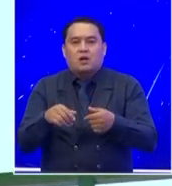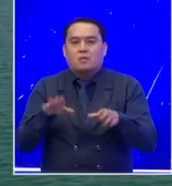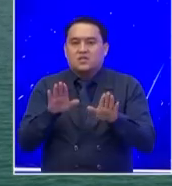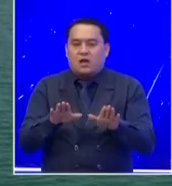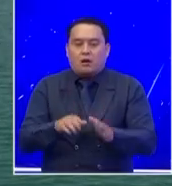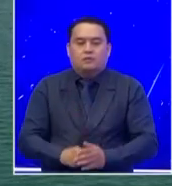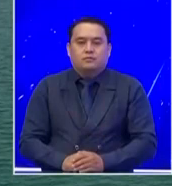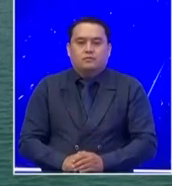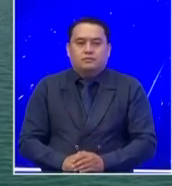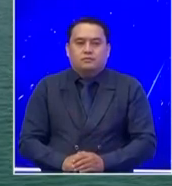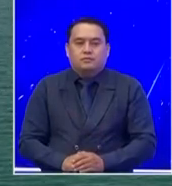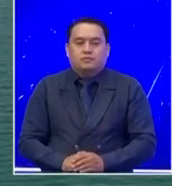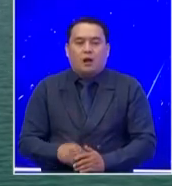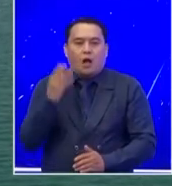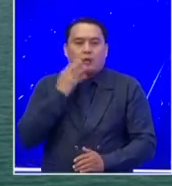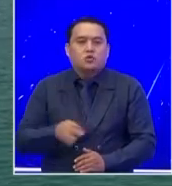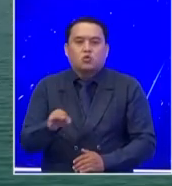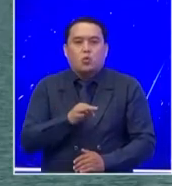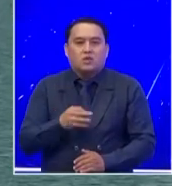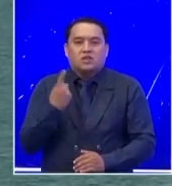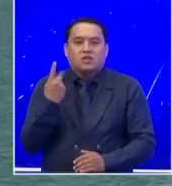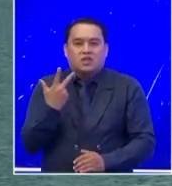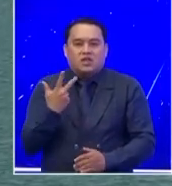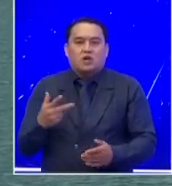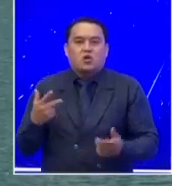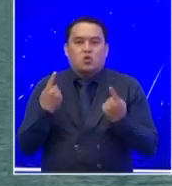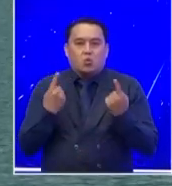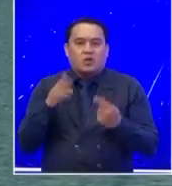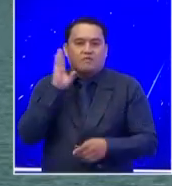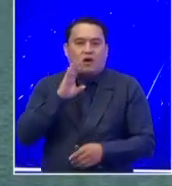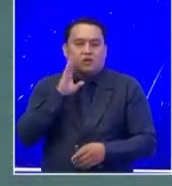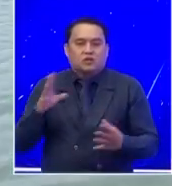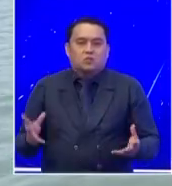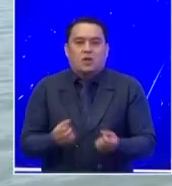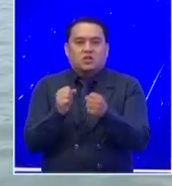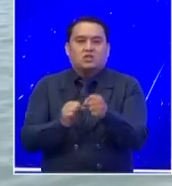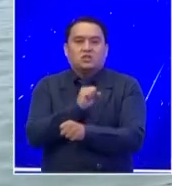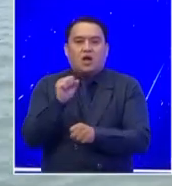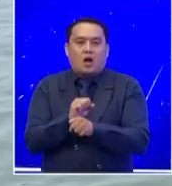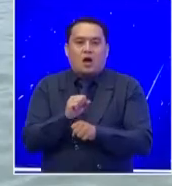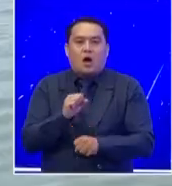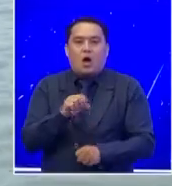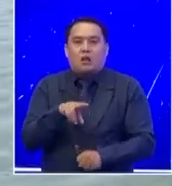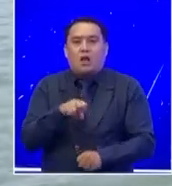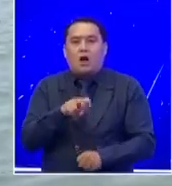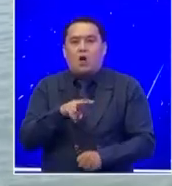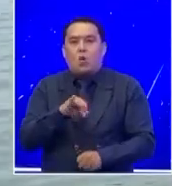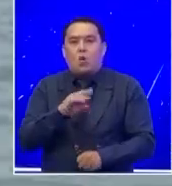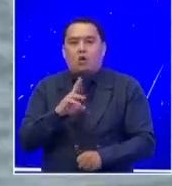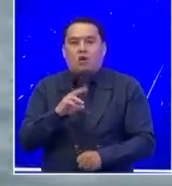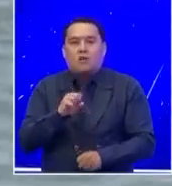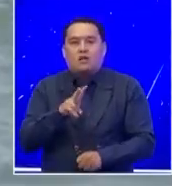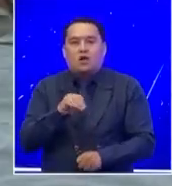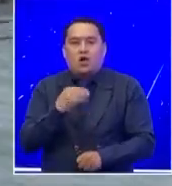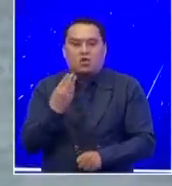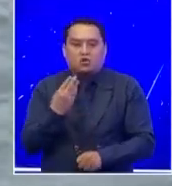местах. На территории Алматинской области три крупных водоема, оснащенных спасательными станциями. Это озера Алаколь, Балхаш и